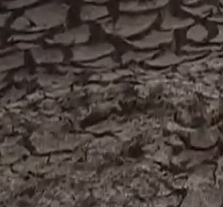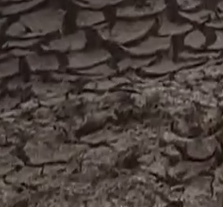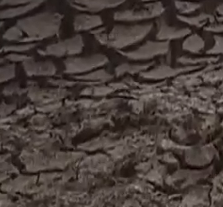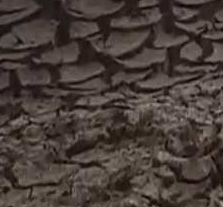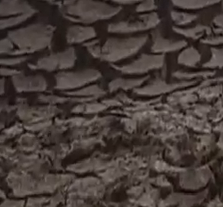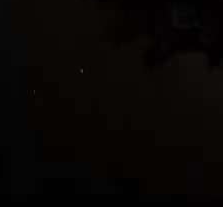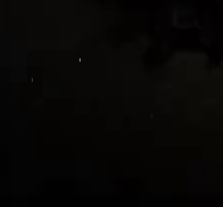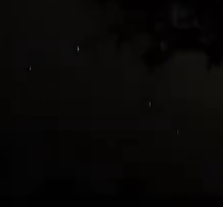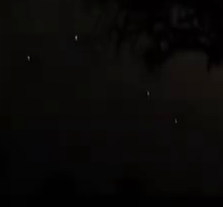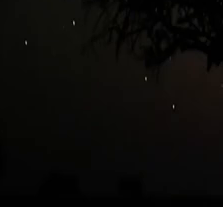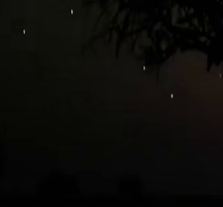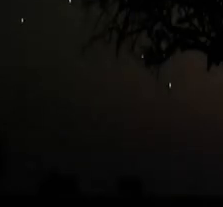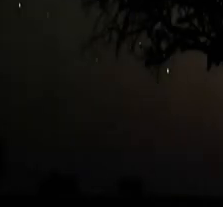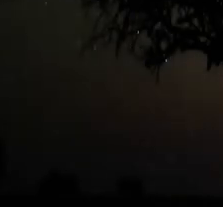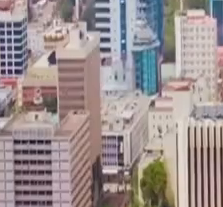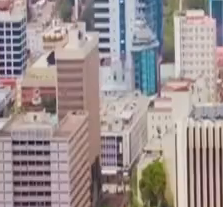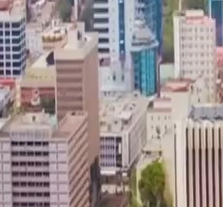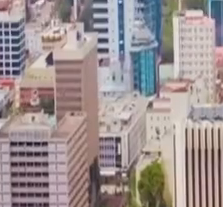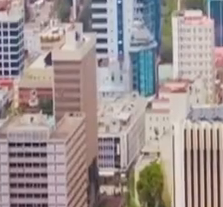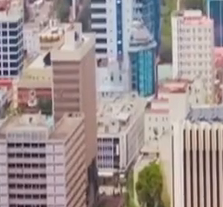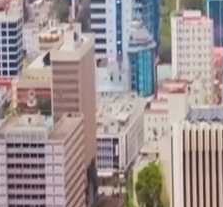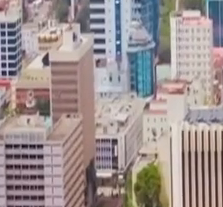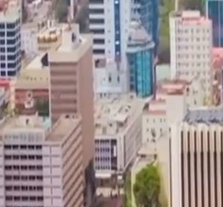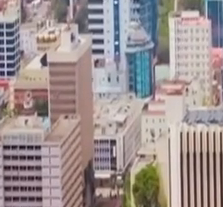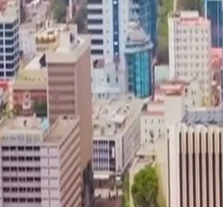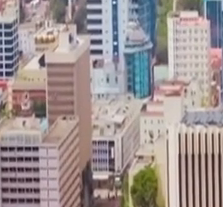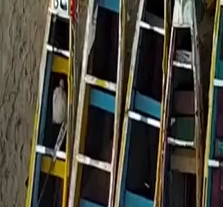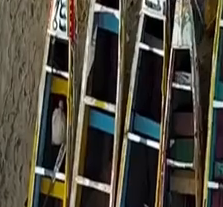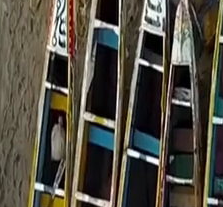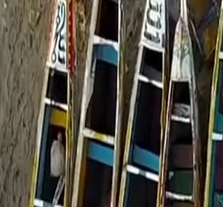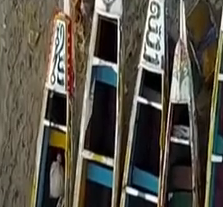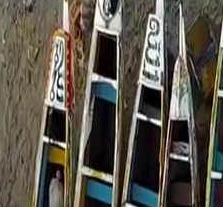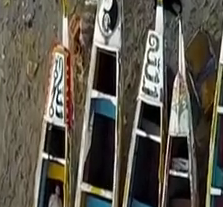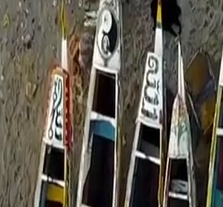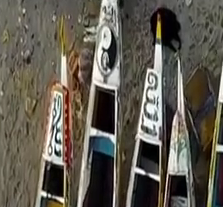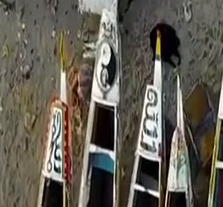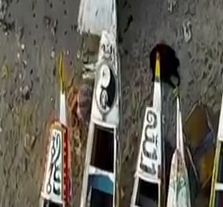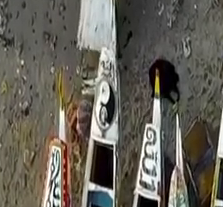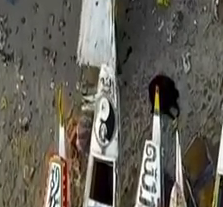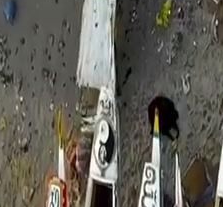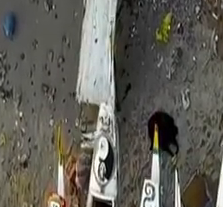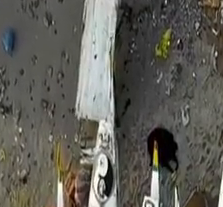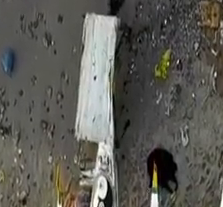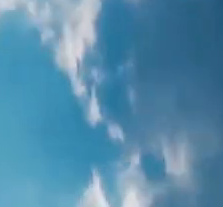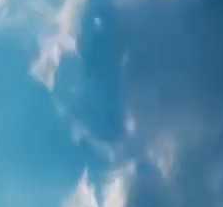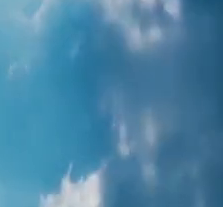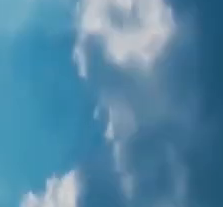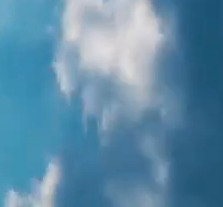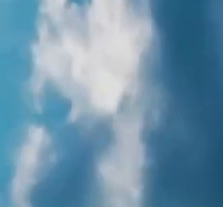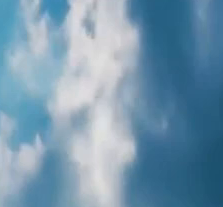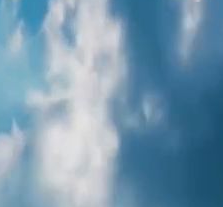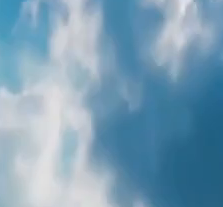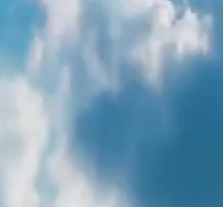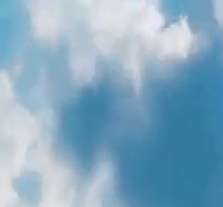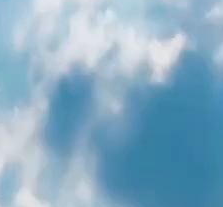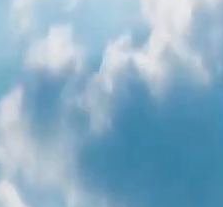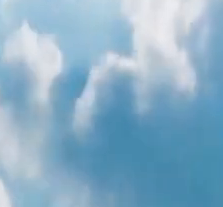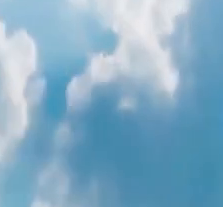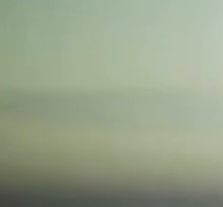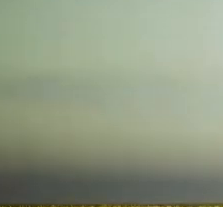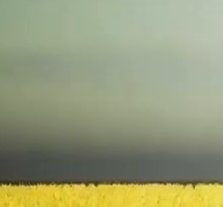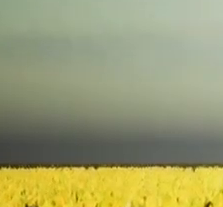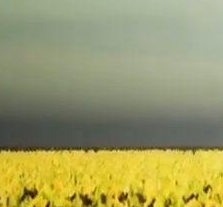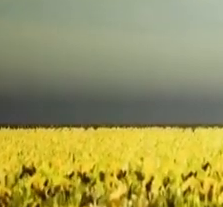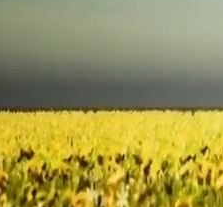مسار الاحتباس الحراري، حيث أن أفريقيا تبقى من أكثر المناطق تضررا من